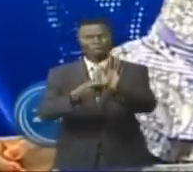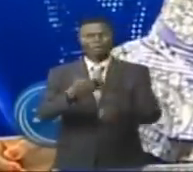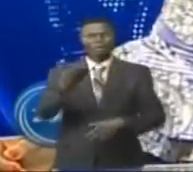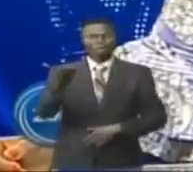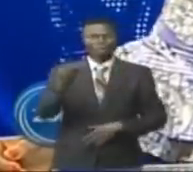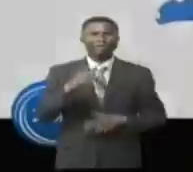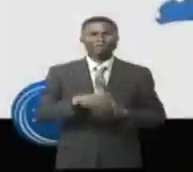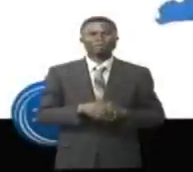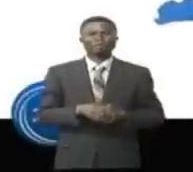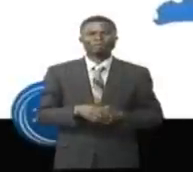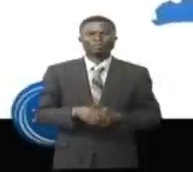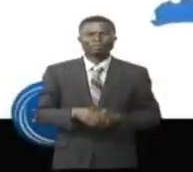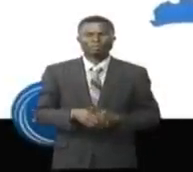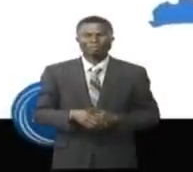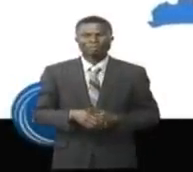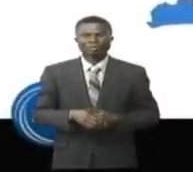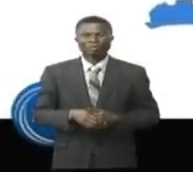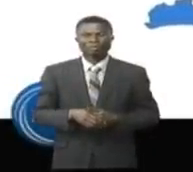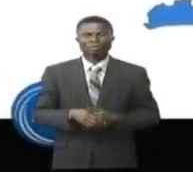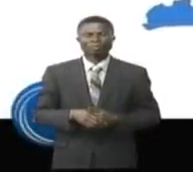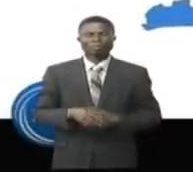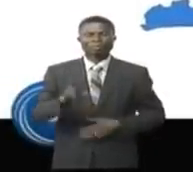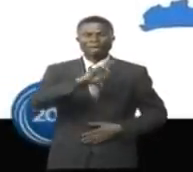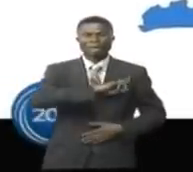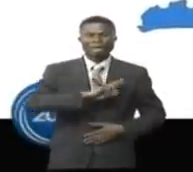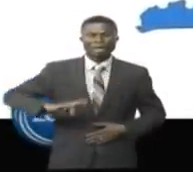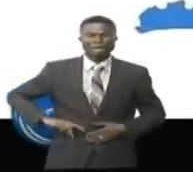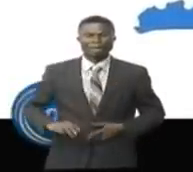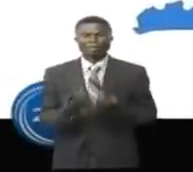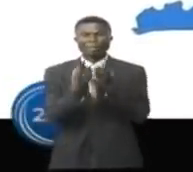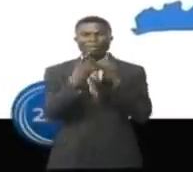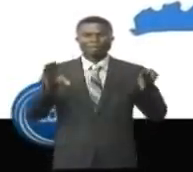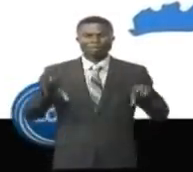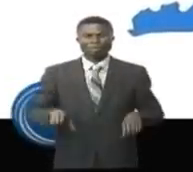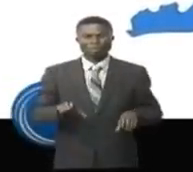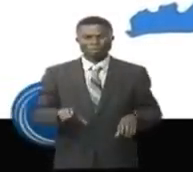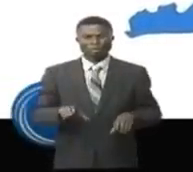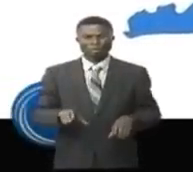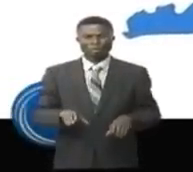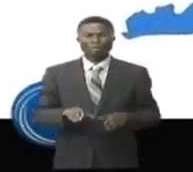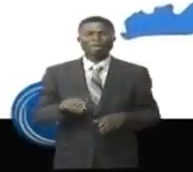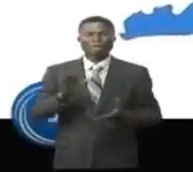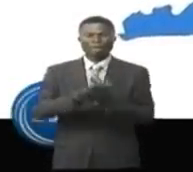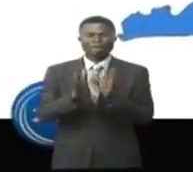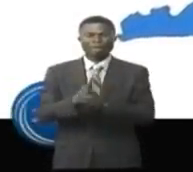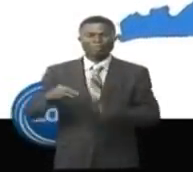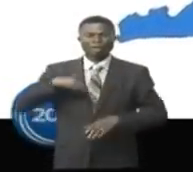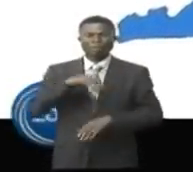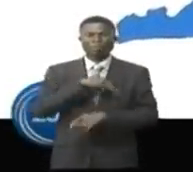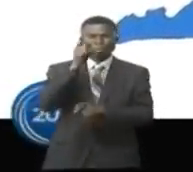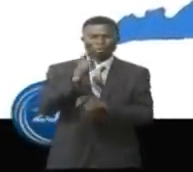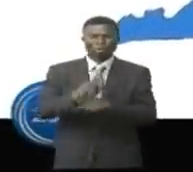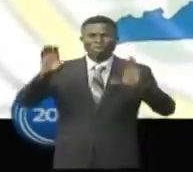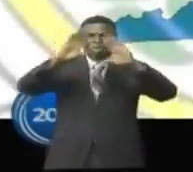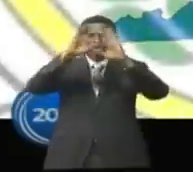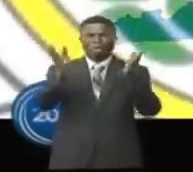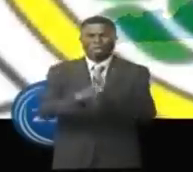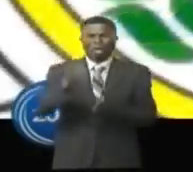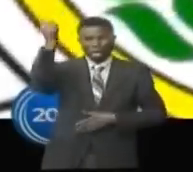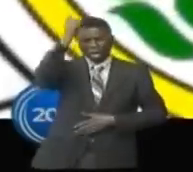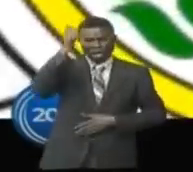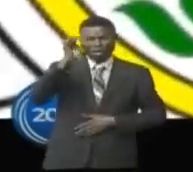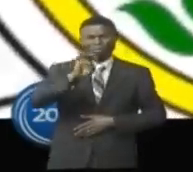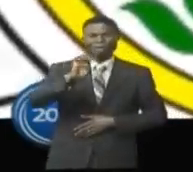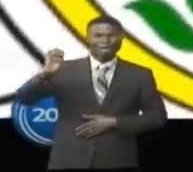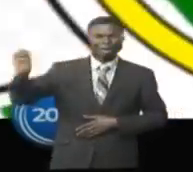Mozotamboué. La République démocratique du Congo est juridiquement membre effectif de la Communauté d'Afrique de